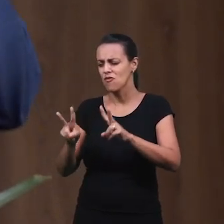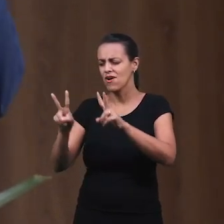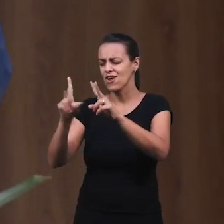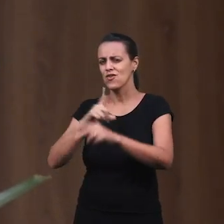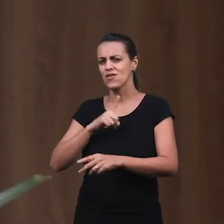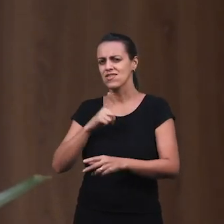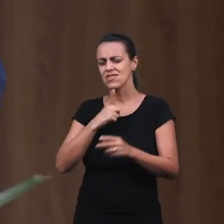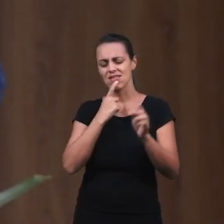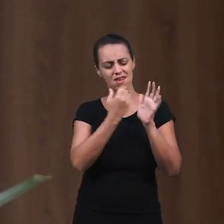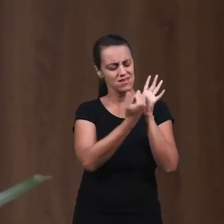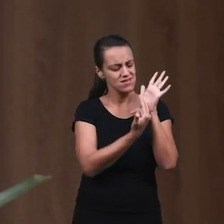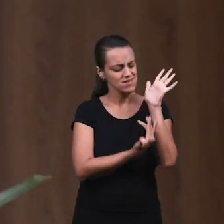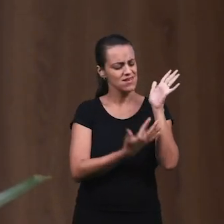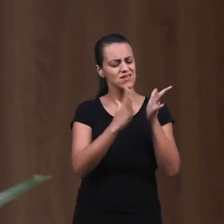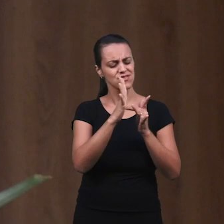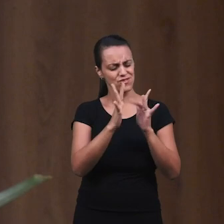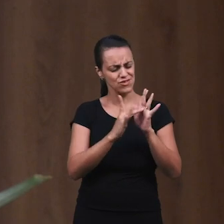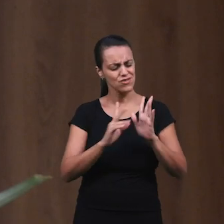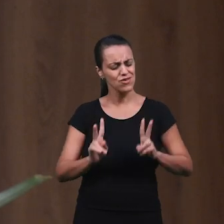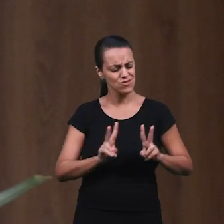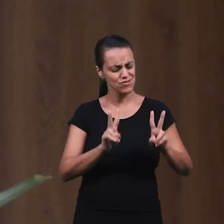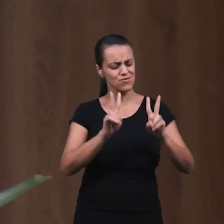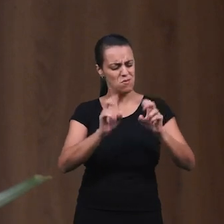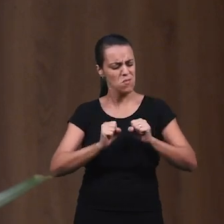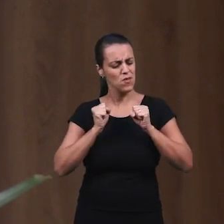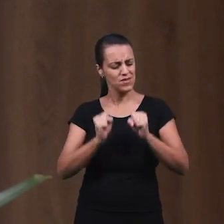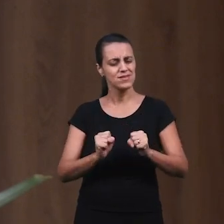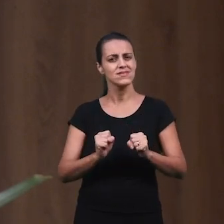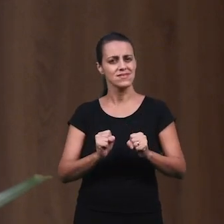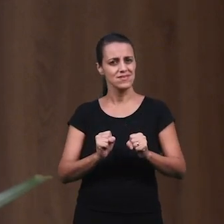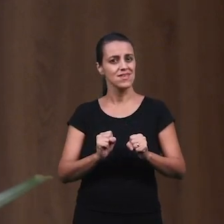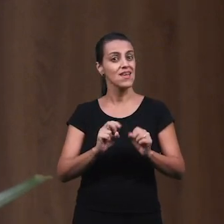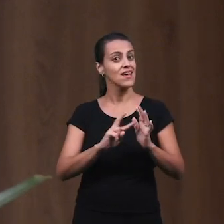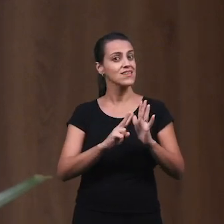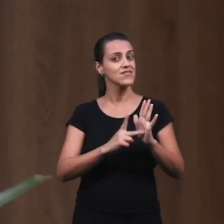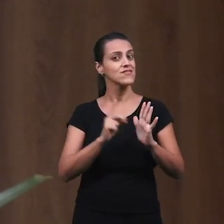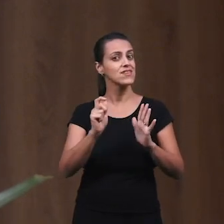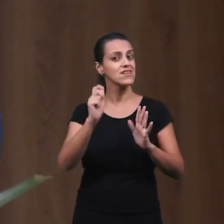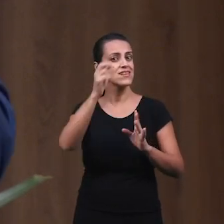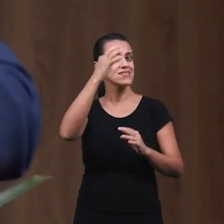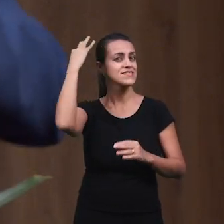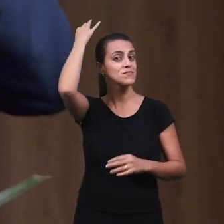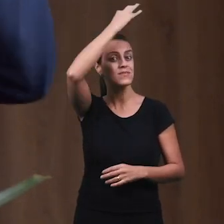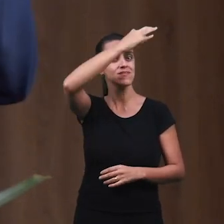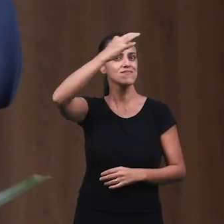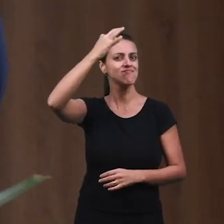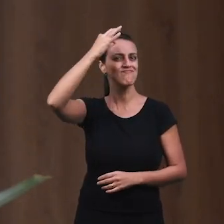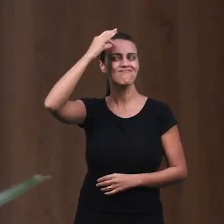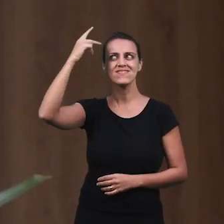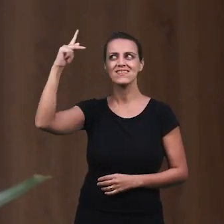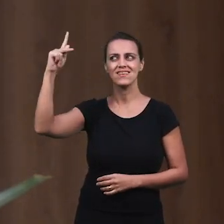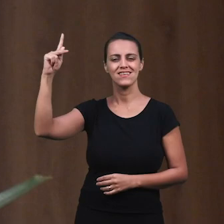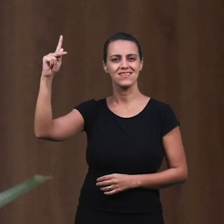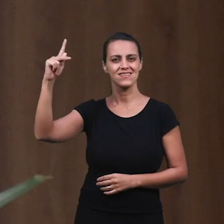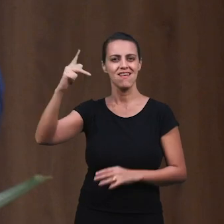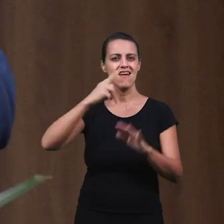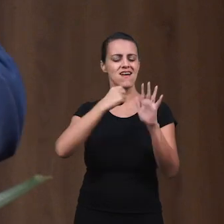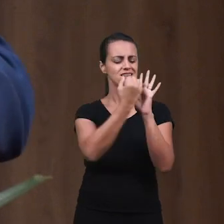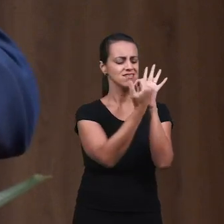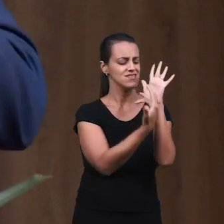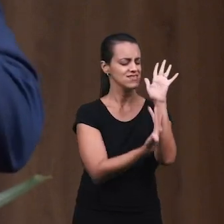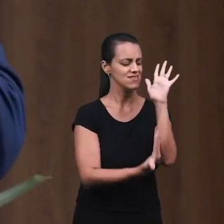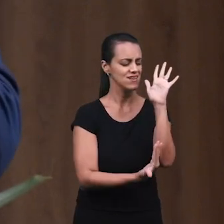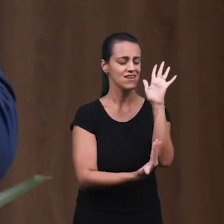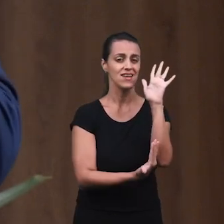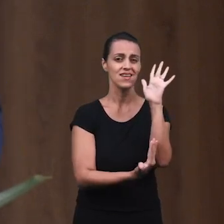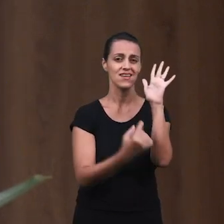son Saint-Esprit, le sang de la rédemption qui nous donne à l'homme la pleine communion